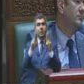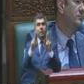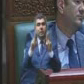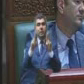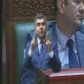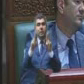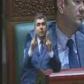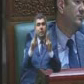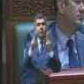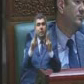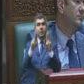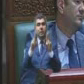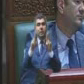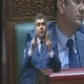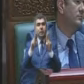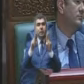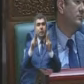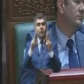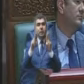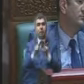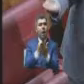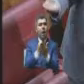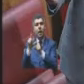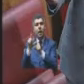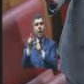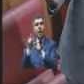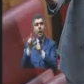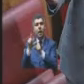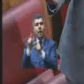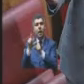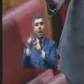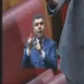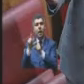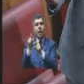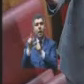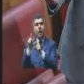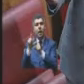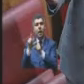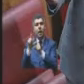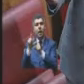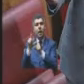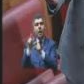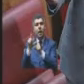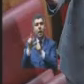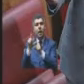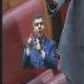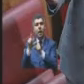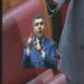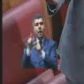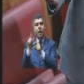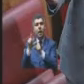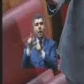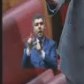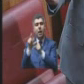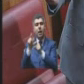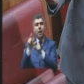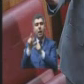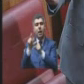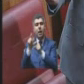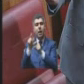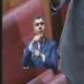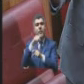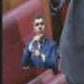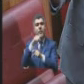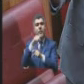يترقى وهو عنده ديبلوم كيتقدم للمباراه الداخليه او مباراه في قطاع اخر،